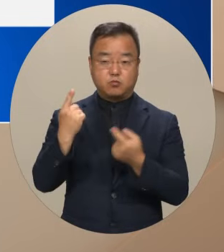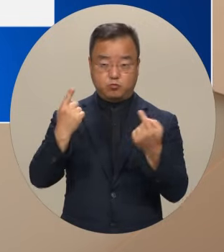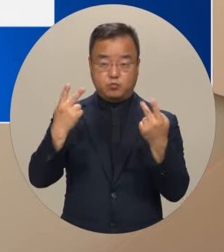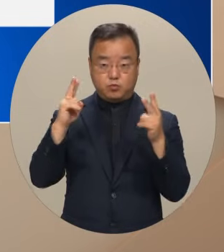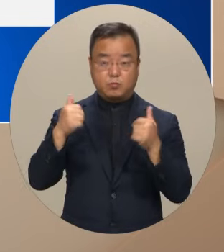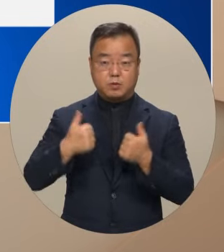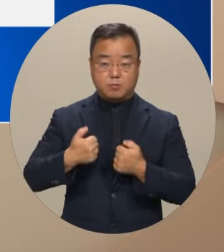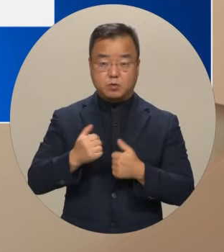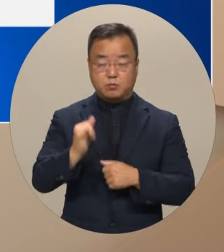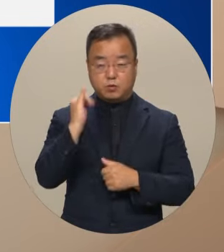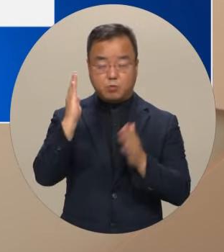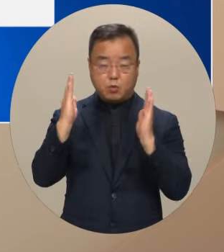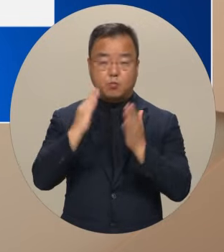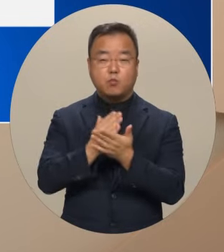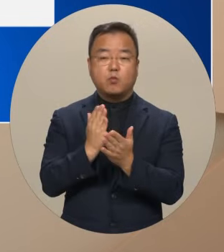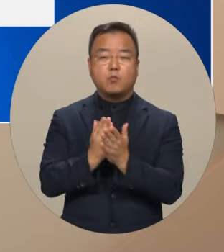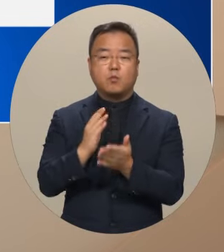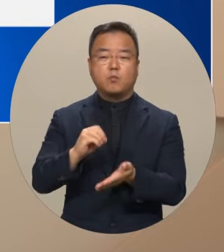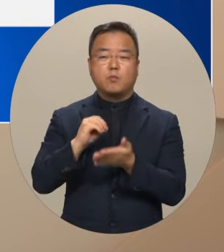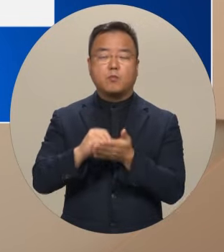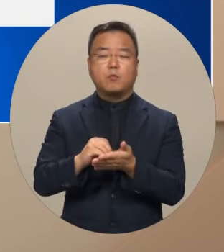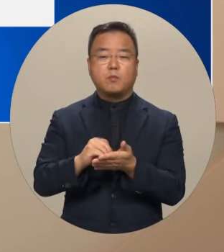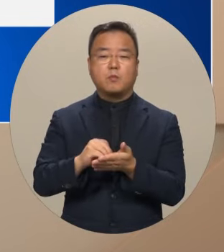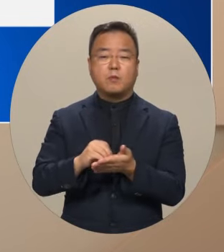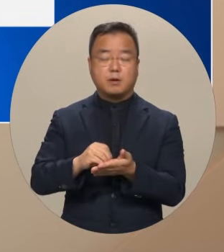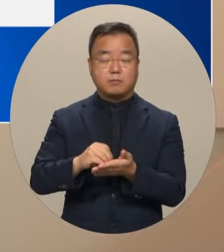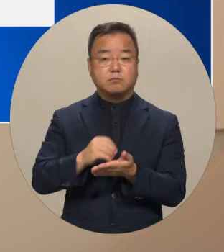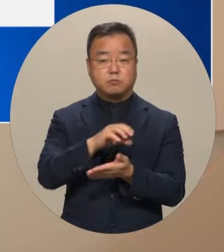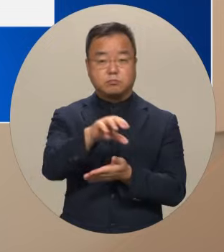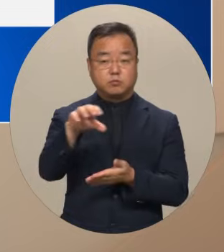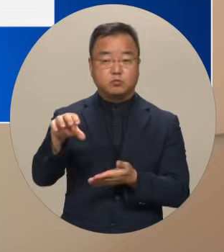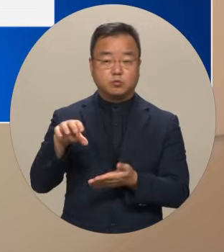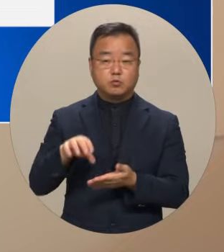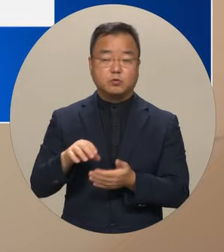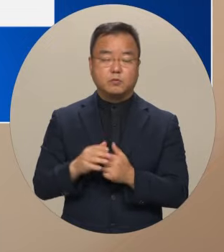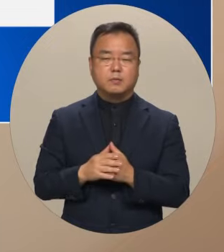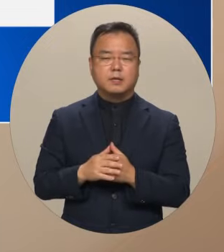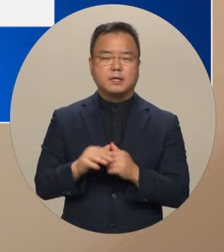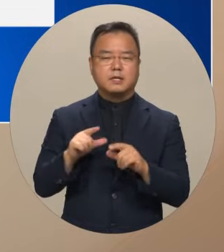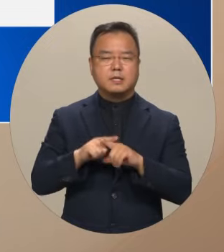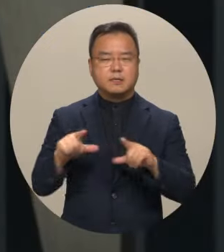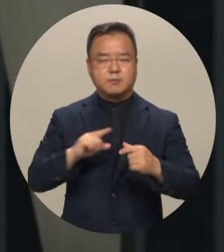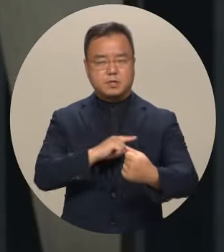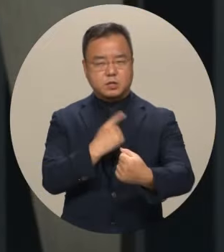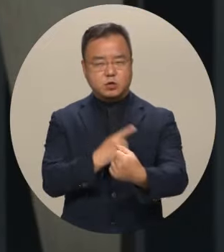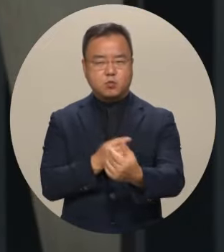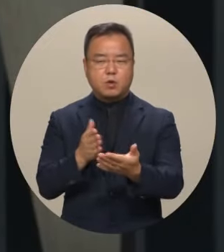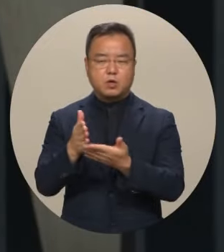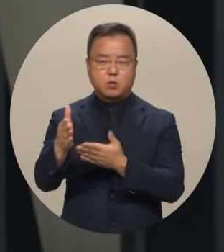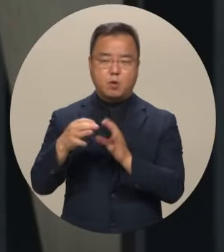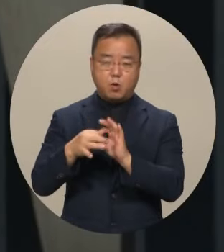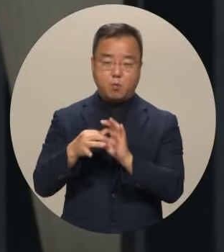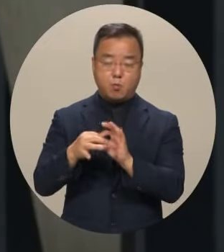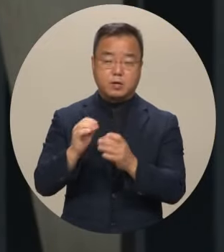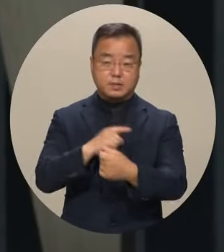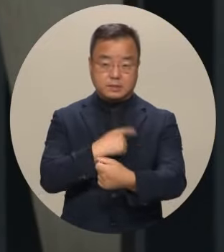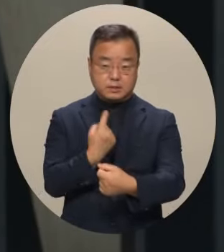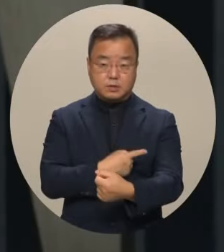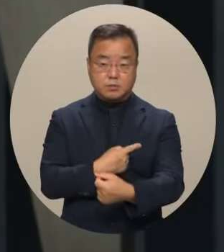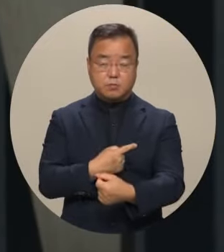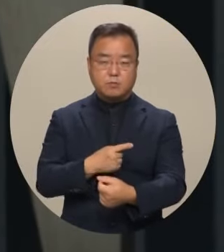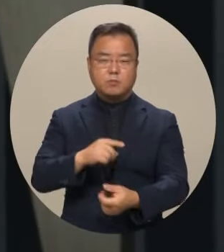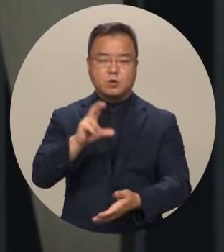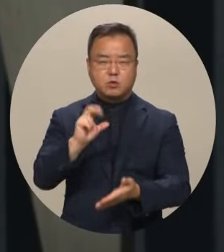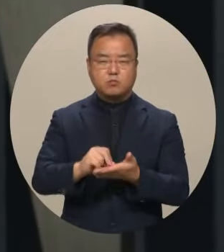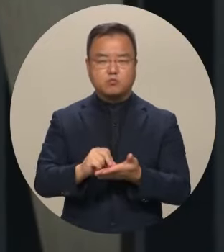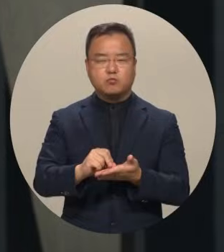있고 그다음에 교과 전형에 뭐 같이 있는 학교들 같은 경우에는 아주 일반적인 소환과 전공 소양 그래서 기출 문제를